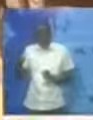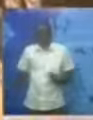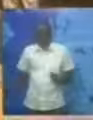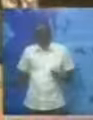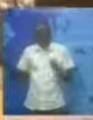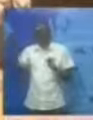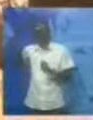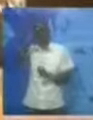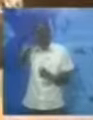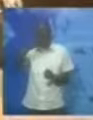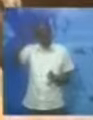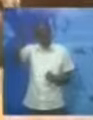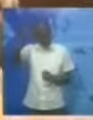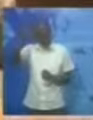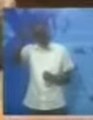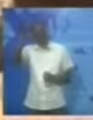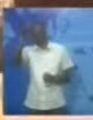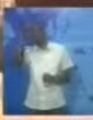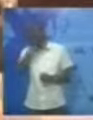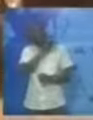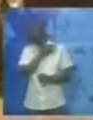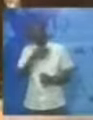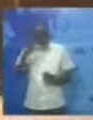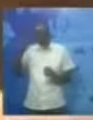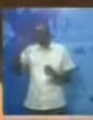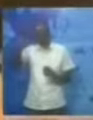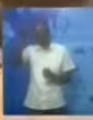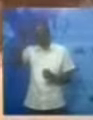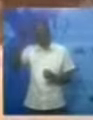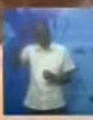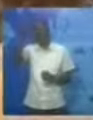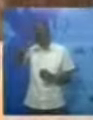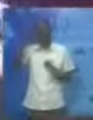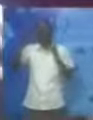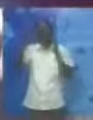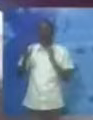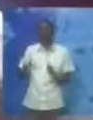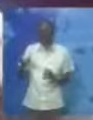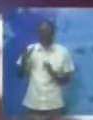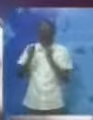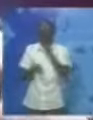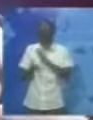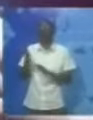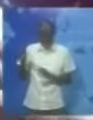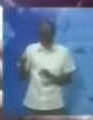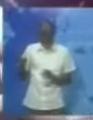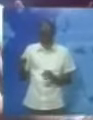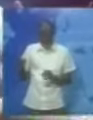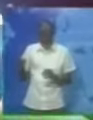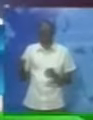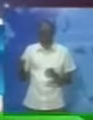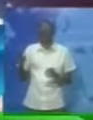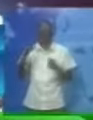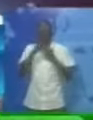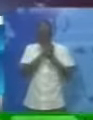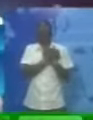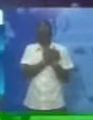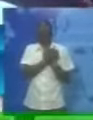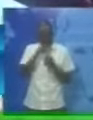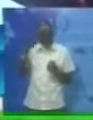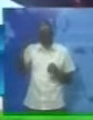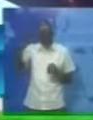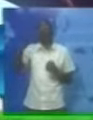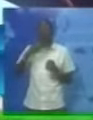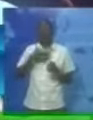à l'alternance politique à la tête des États africains et à l'immigration clandestine. Nonga, c'est le morceau, ça veut dire mon